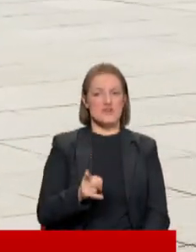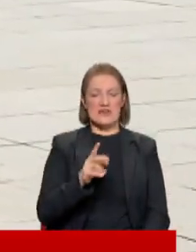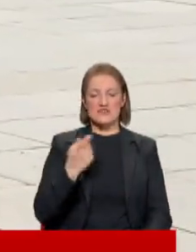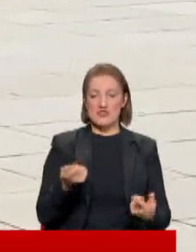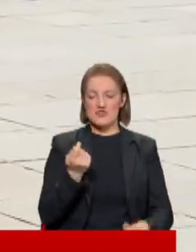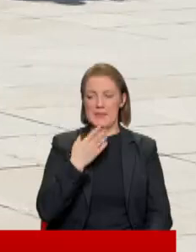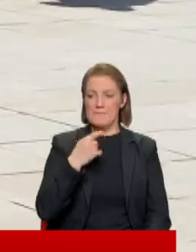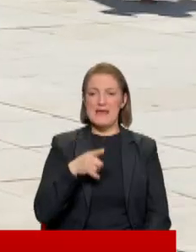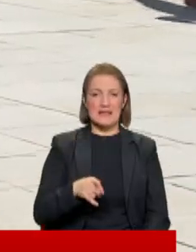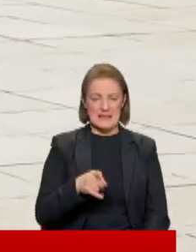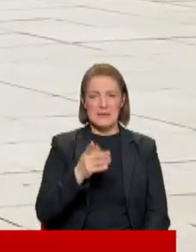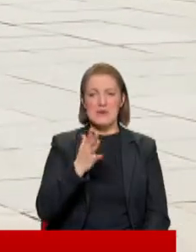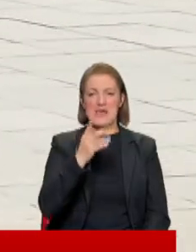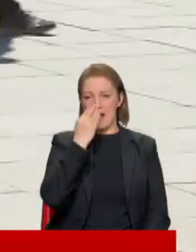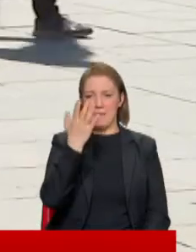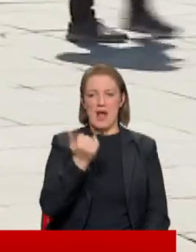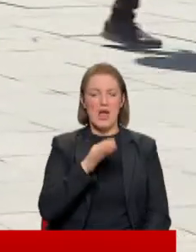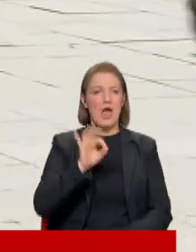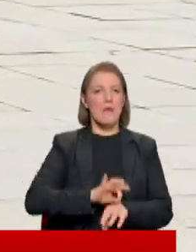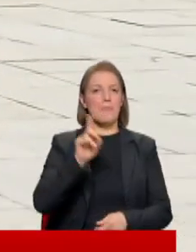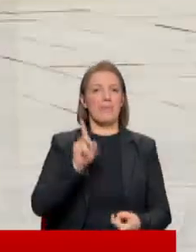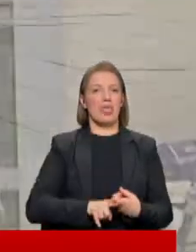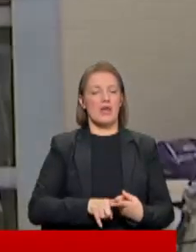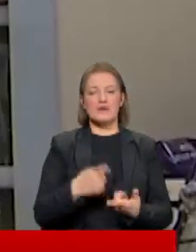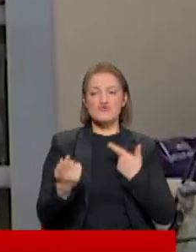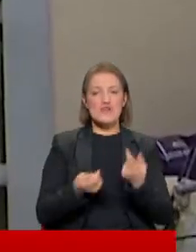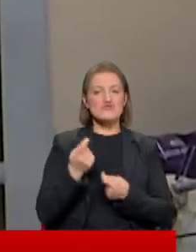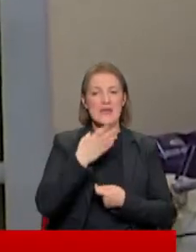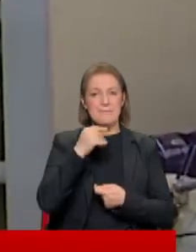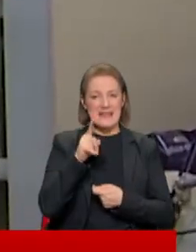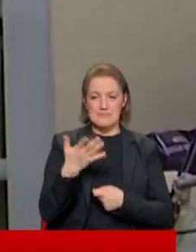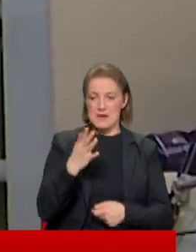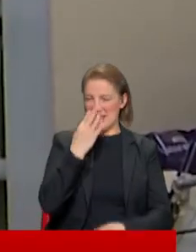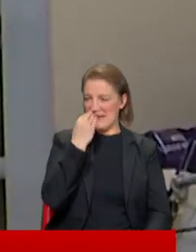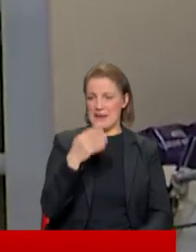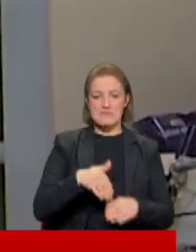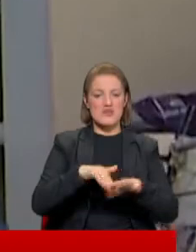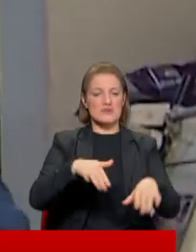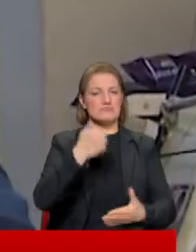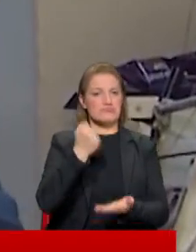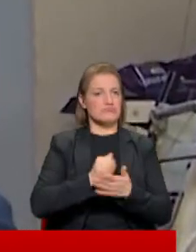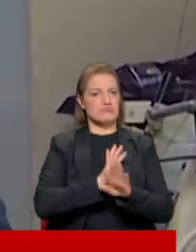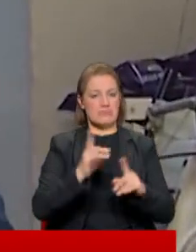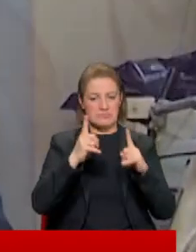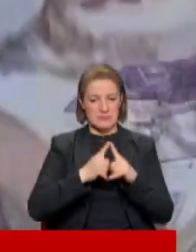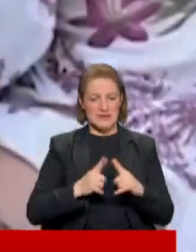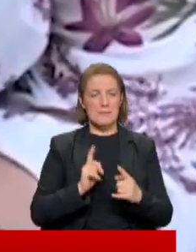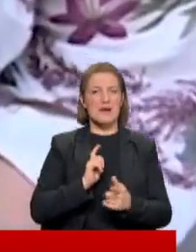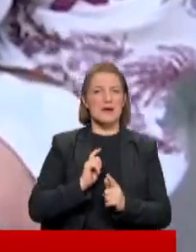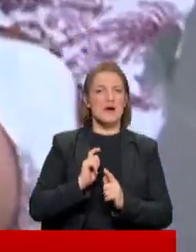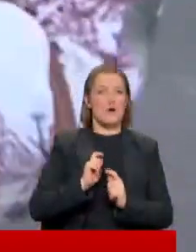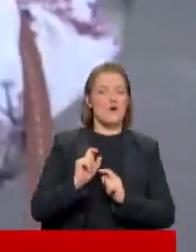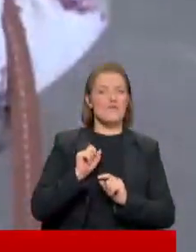5 bin lira ikramiye almıştı, anında tükendi. Çalışana da 5 bin lira ikramiye meclisten geçti. Hesaplara